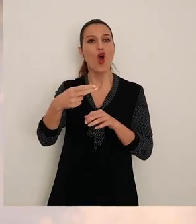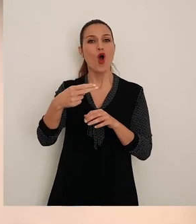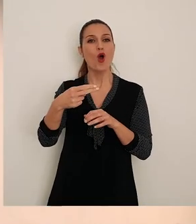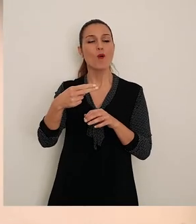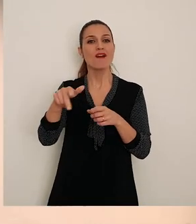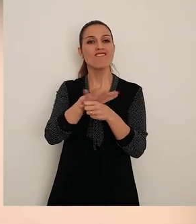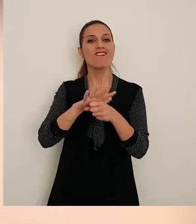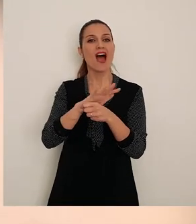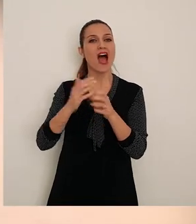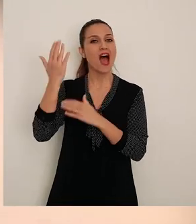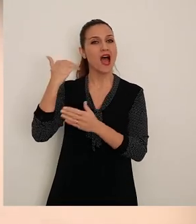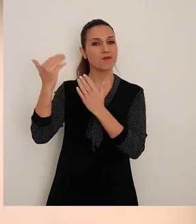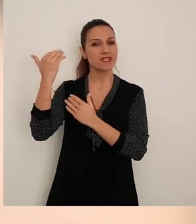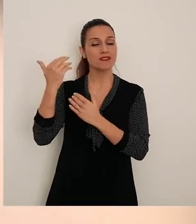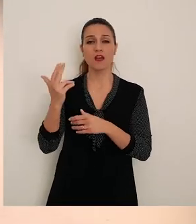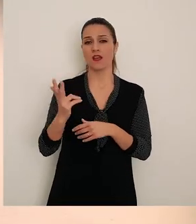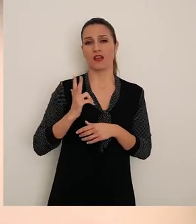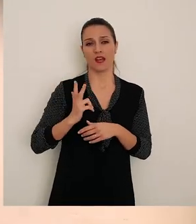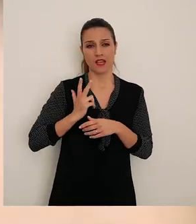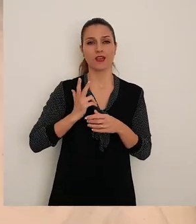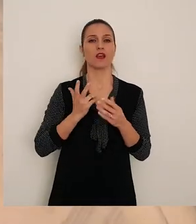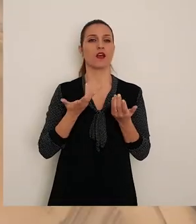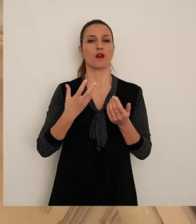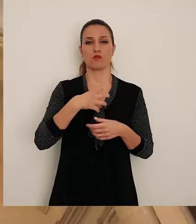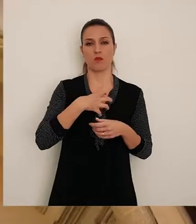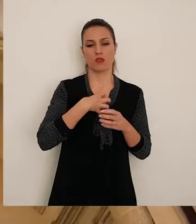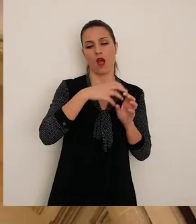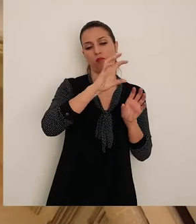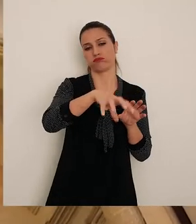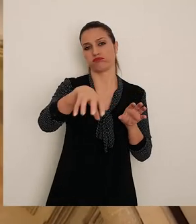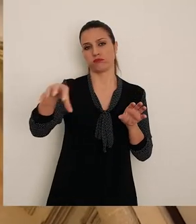come benefattrice e ricca di possedimenti sparsi in tutto il Salento.